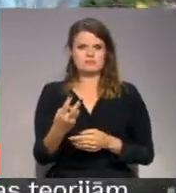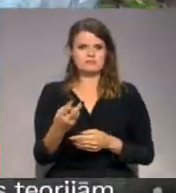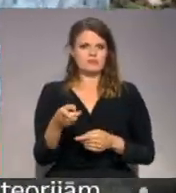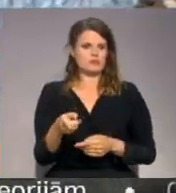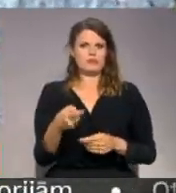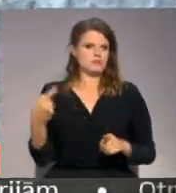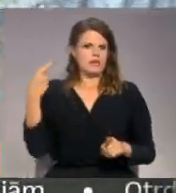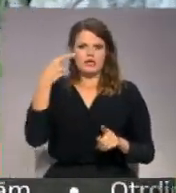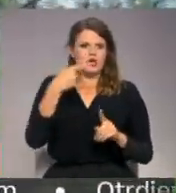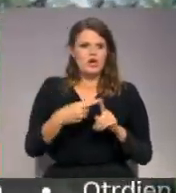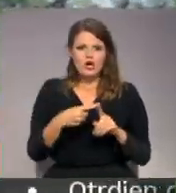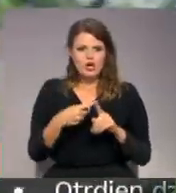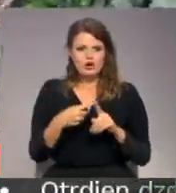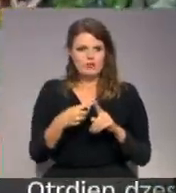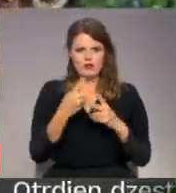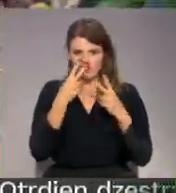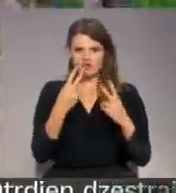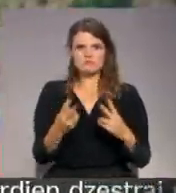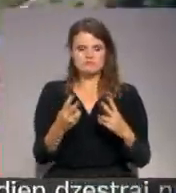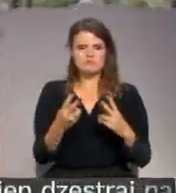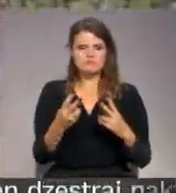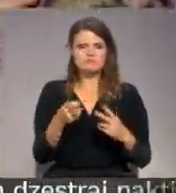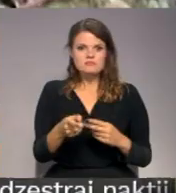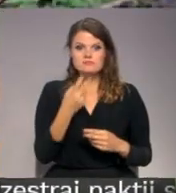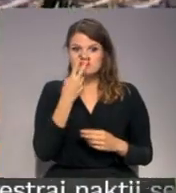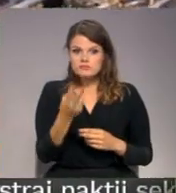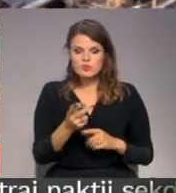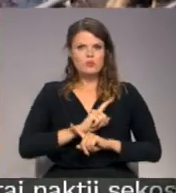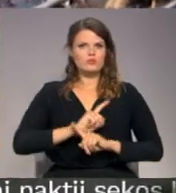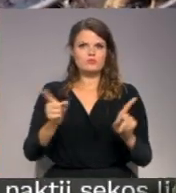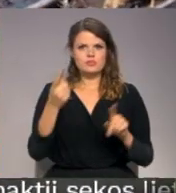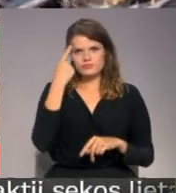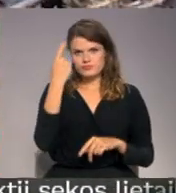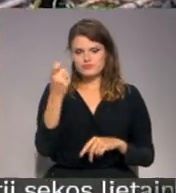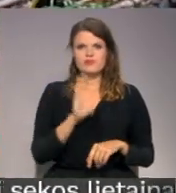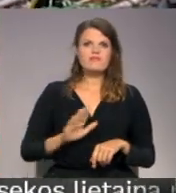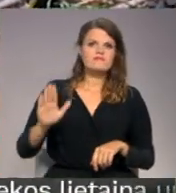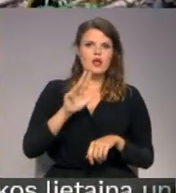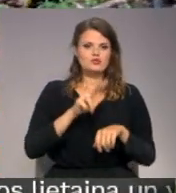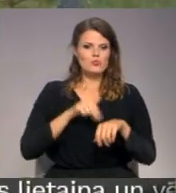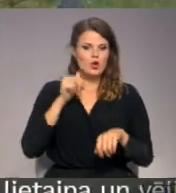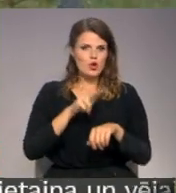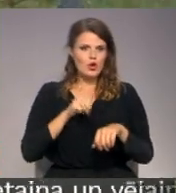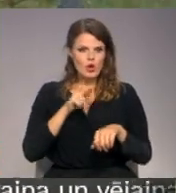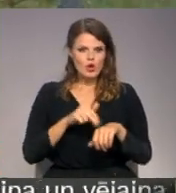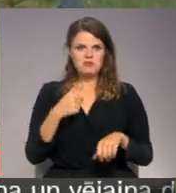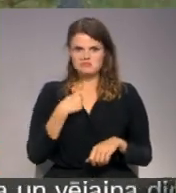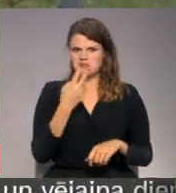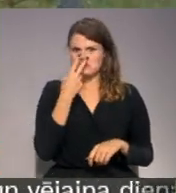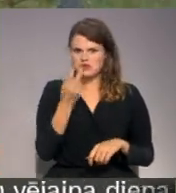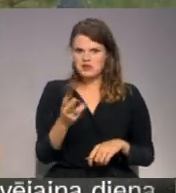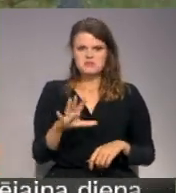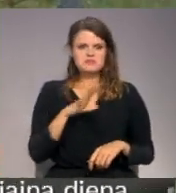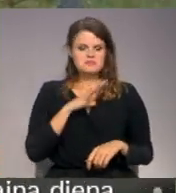kādu līdz šim mežā vēl nav nācies sastapt. Par savu atradumu sēņotājs uzreiz ziņoja arī valsts policijai. Redzējies, ka bija kaut